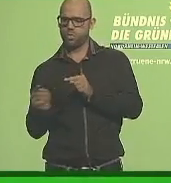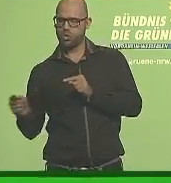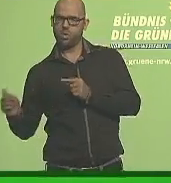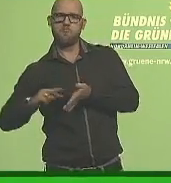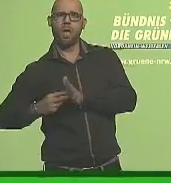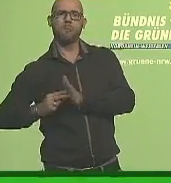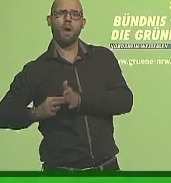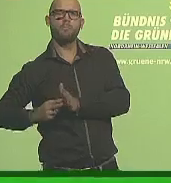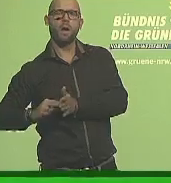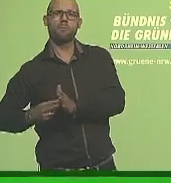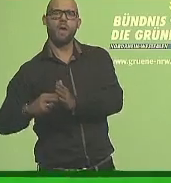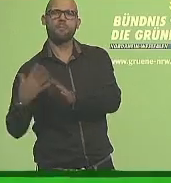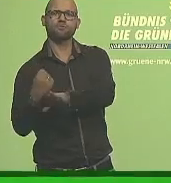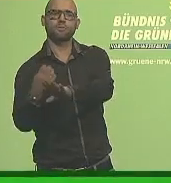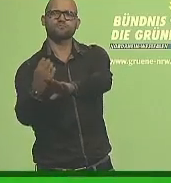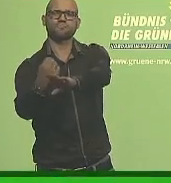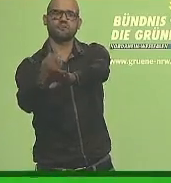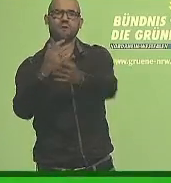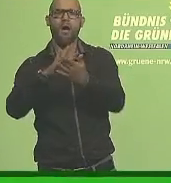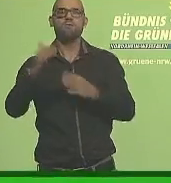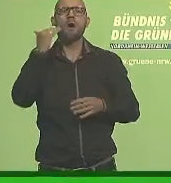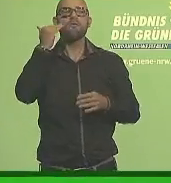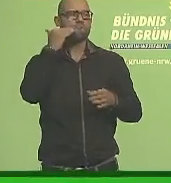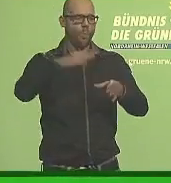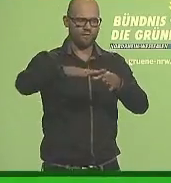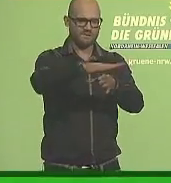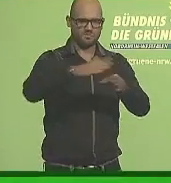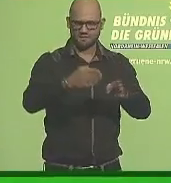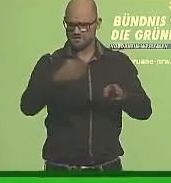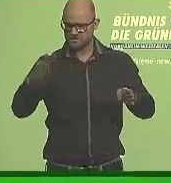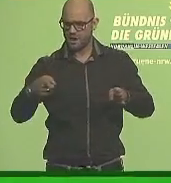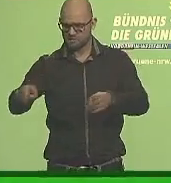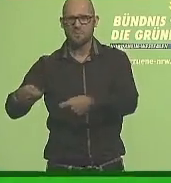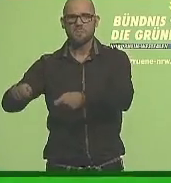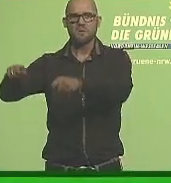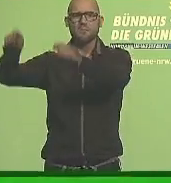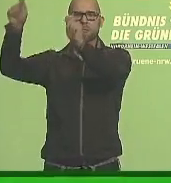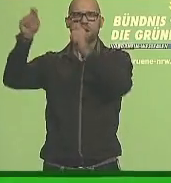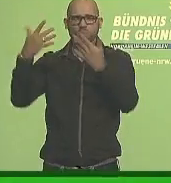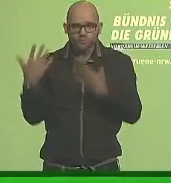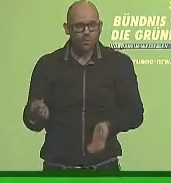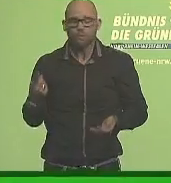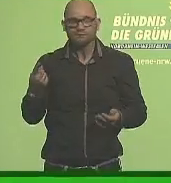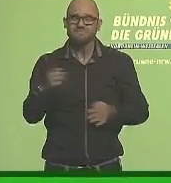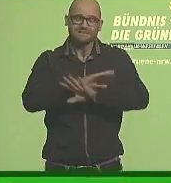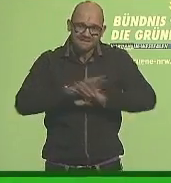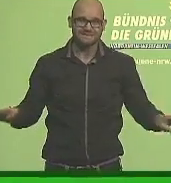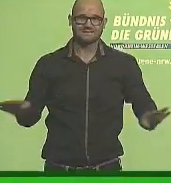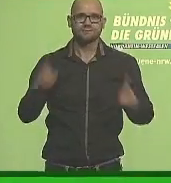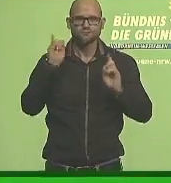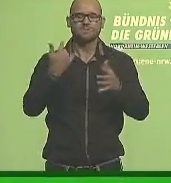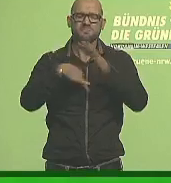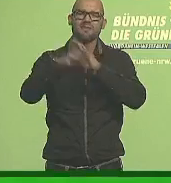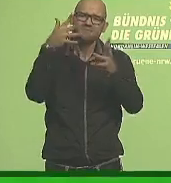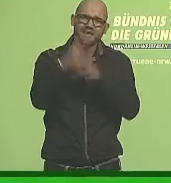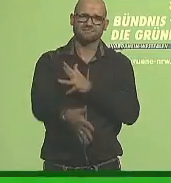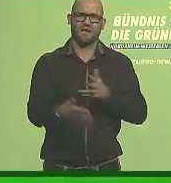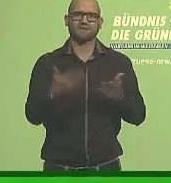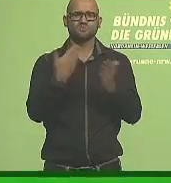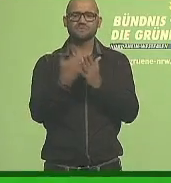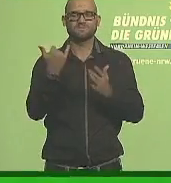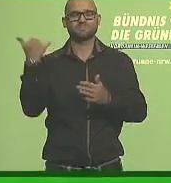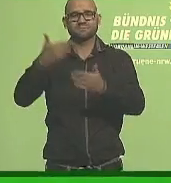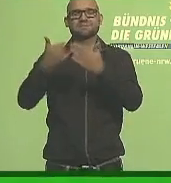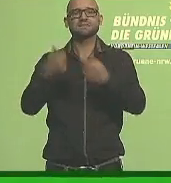sind, weil man das einfach neben ein Wohngebiet gestellt hat, statt einen vernünftigen Standort zu suchen. So muss das laufen und da kommt von dieser Bundesregierung eben gar